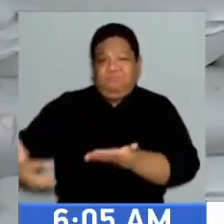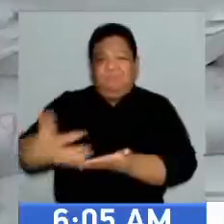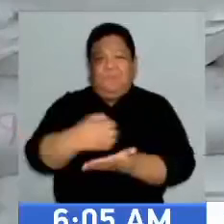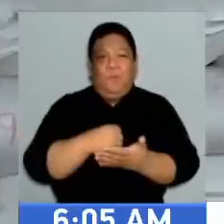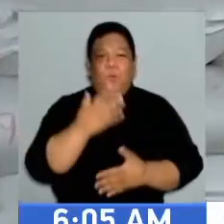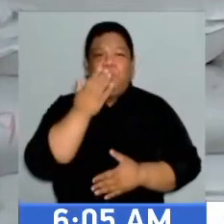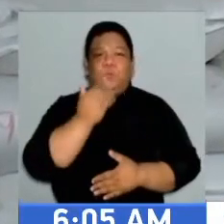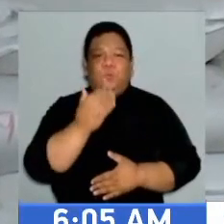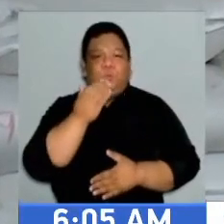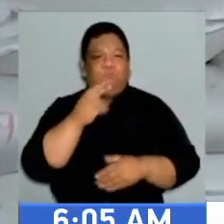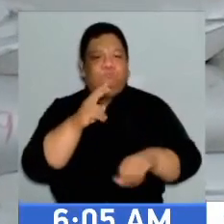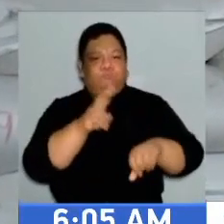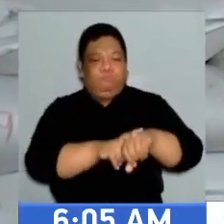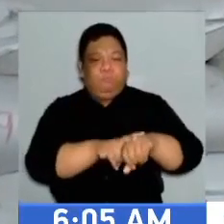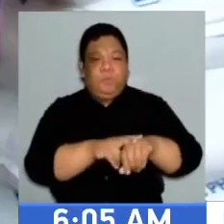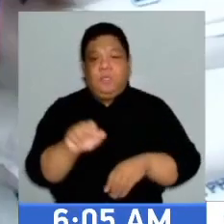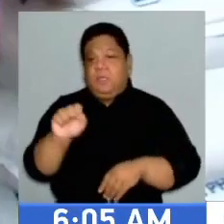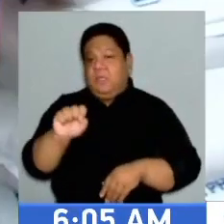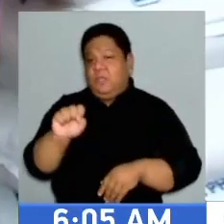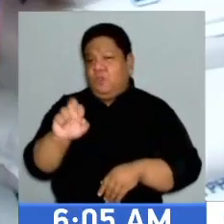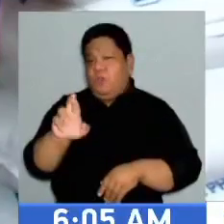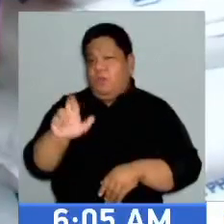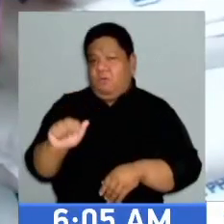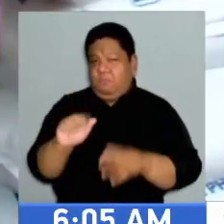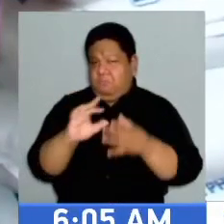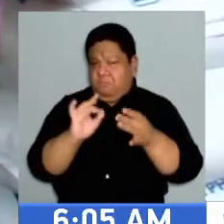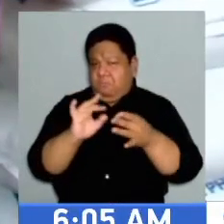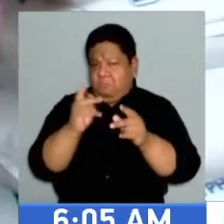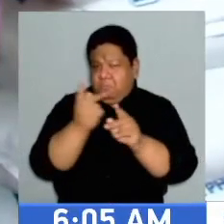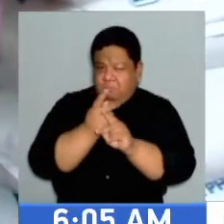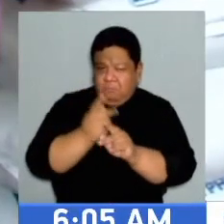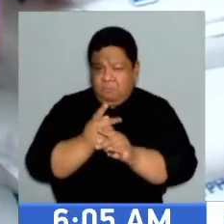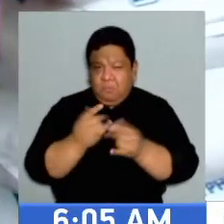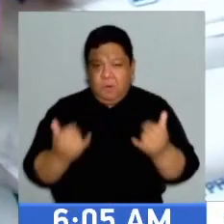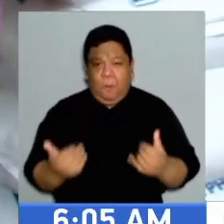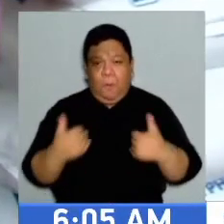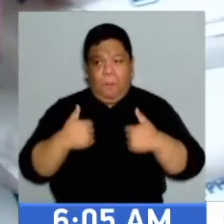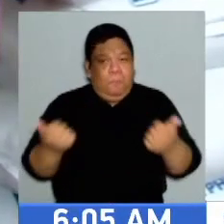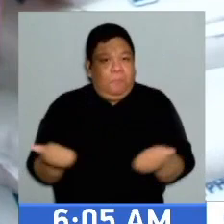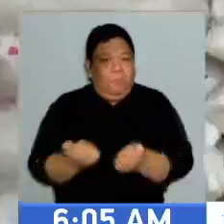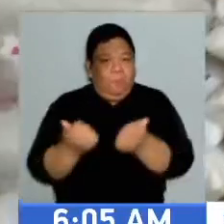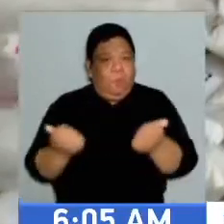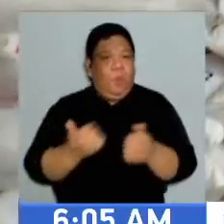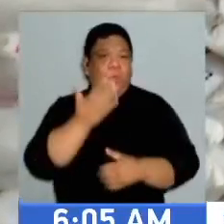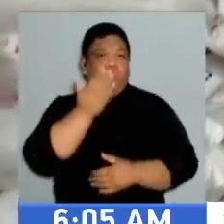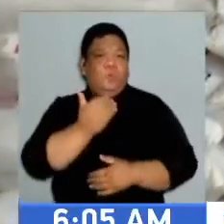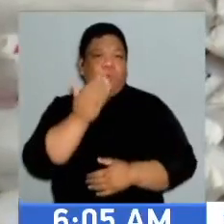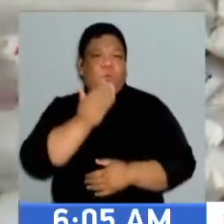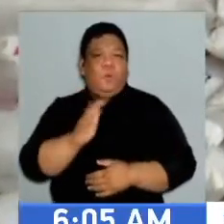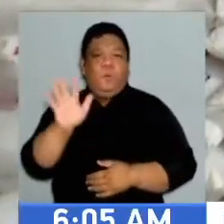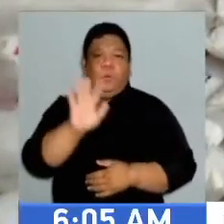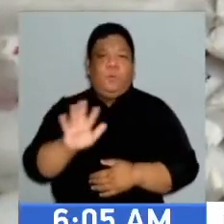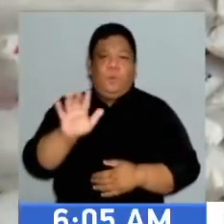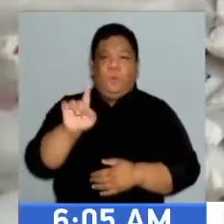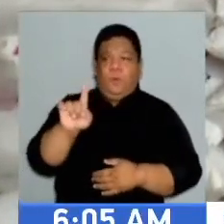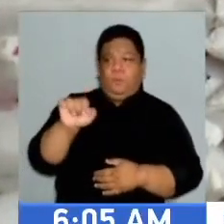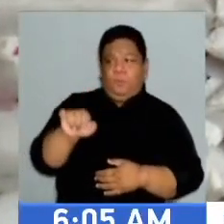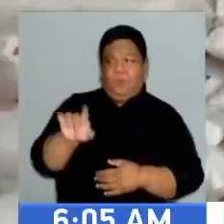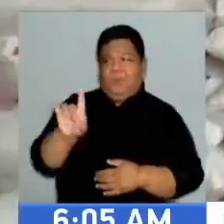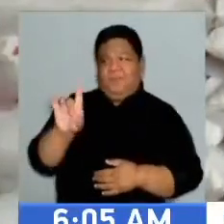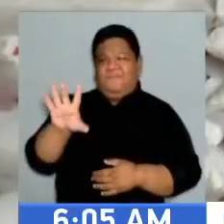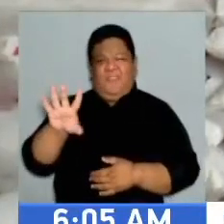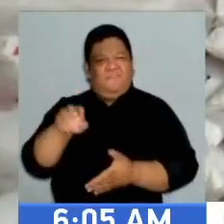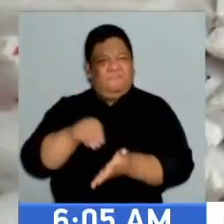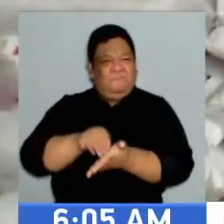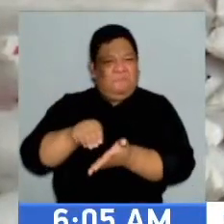sra kahit na bahagyang tataas ang produksyon ng asukal sa 1.85 million metric tons may banta ng el nio na maaaring